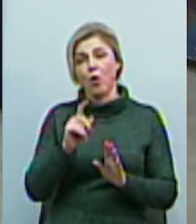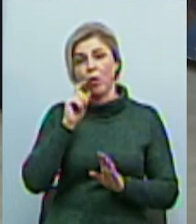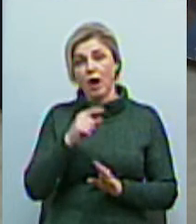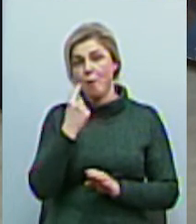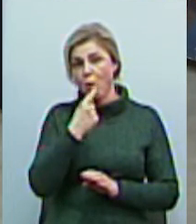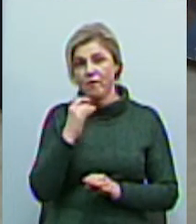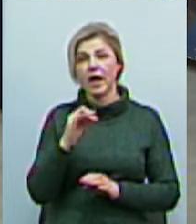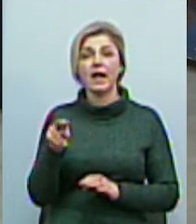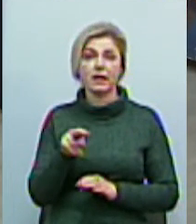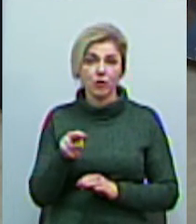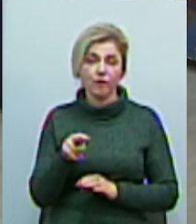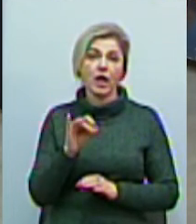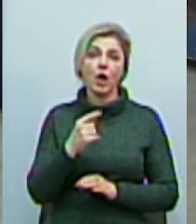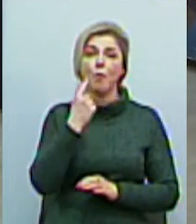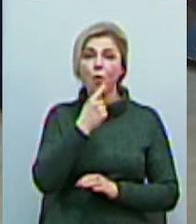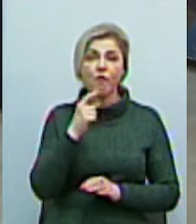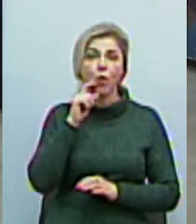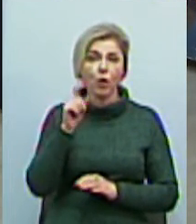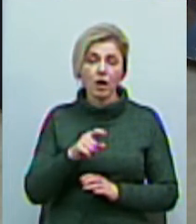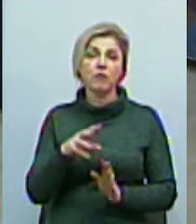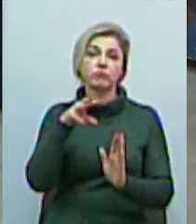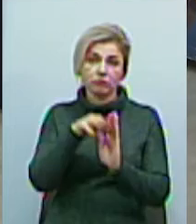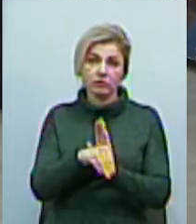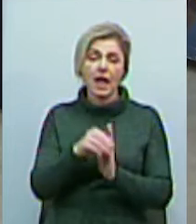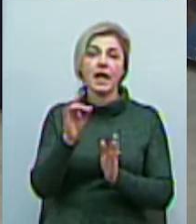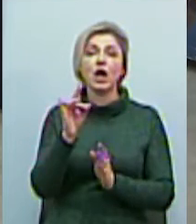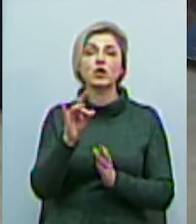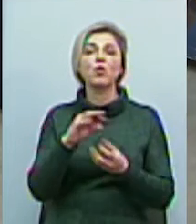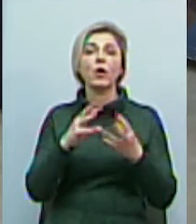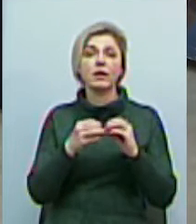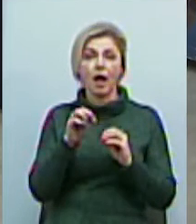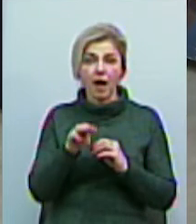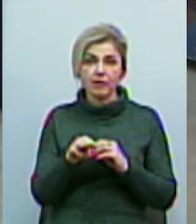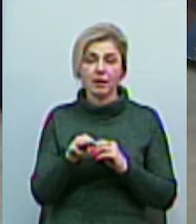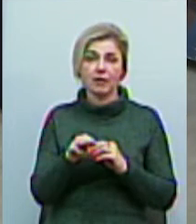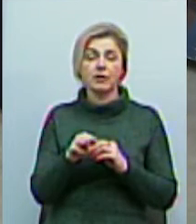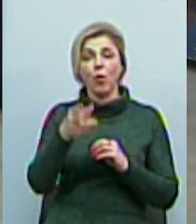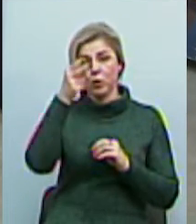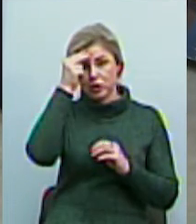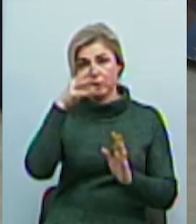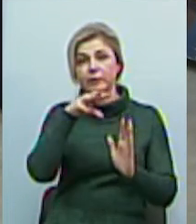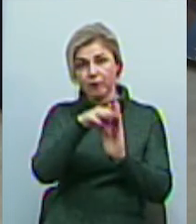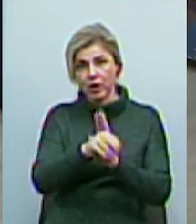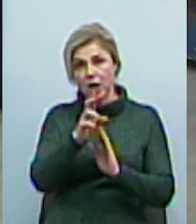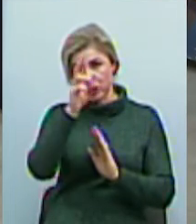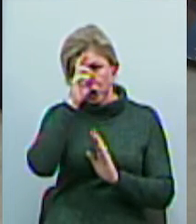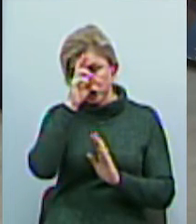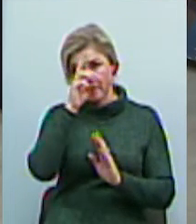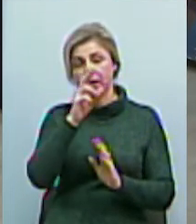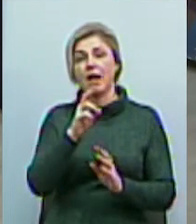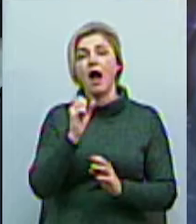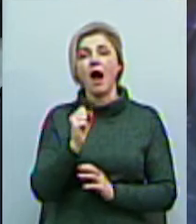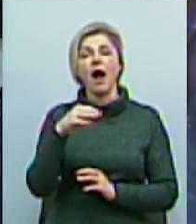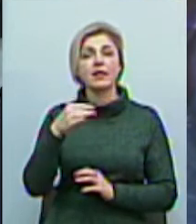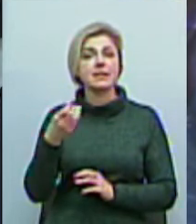літератури, і українська мова зараховувалася, результати з української мови зараховувалися як результати державної підсумкової